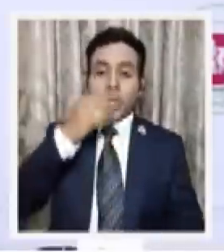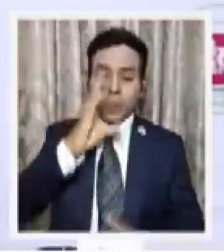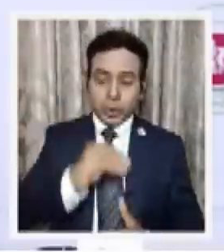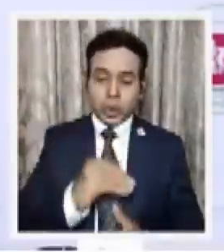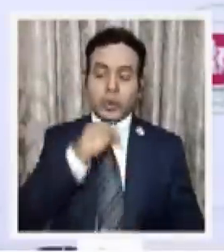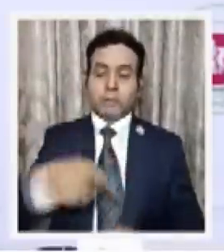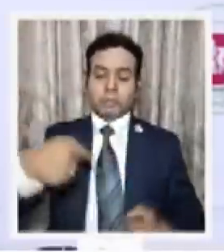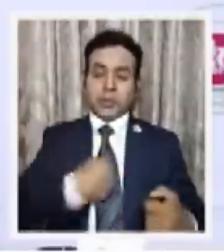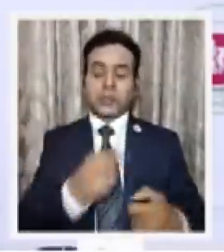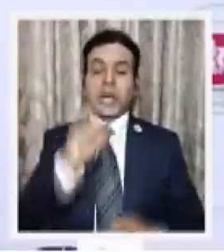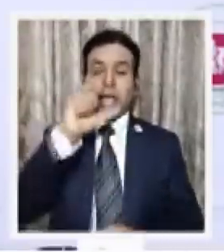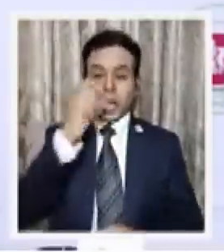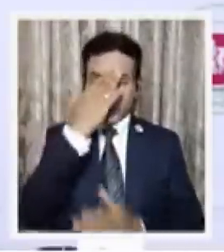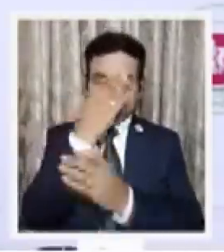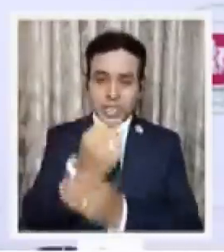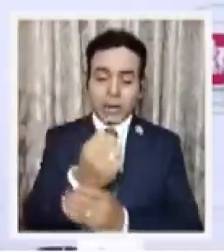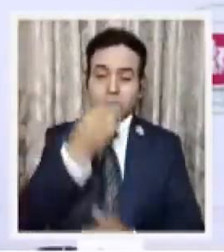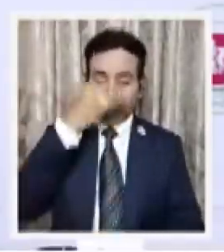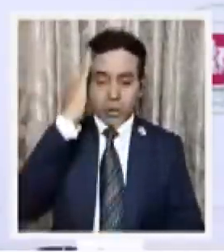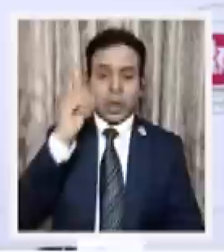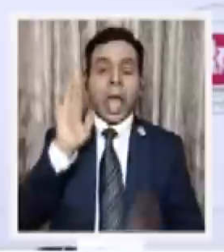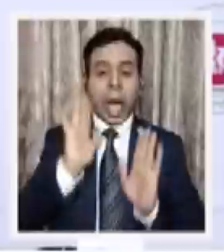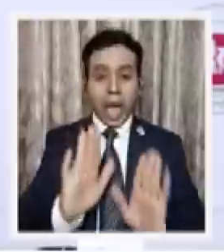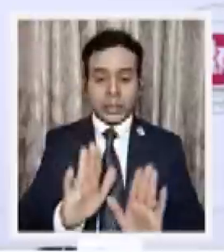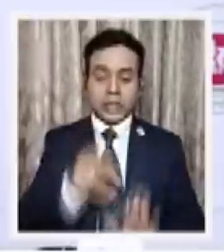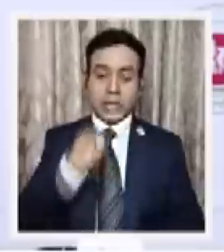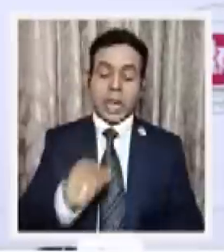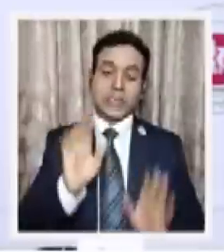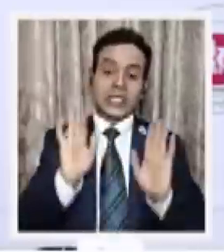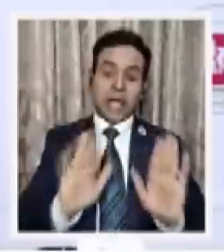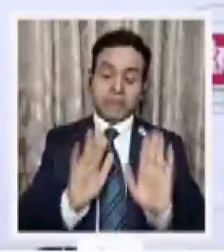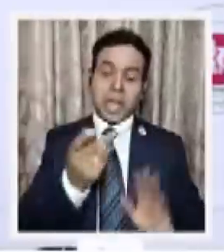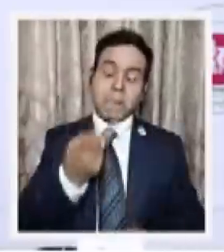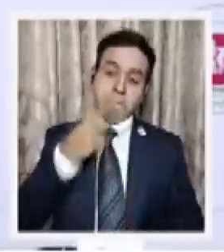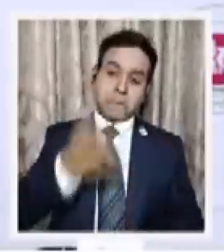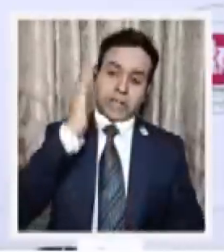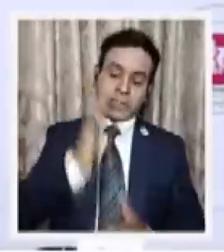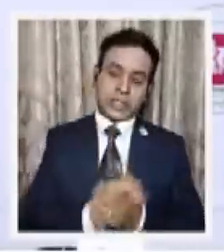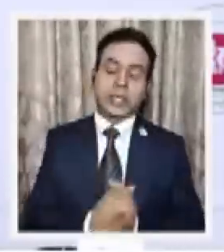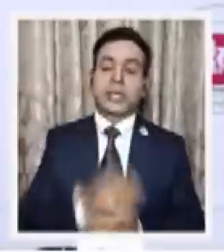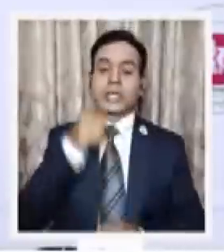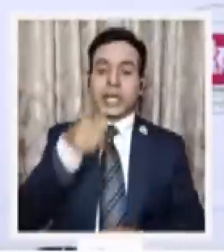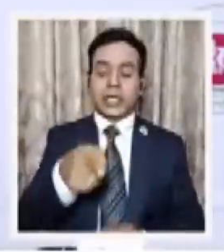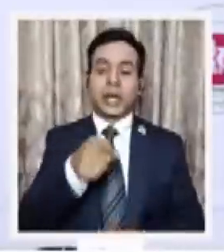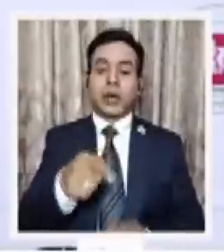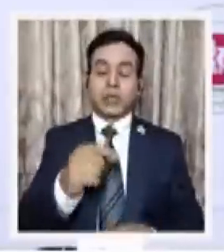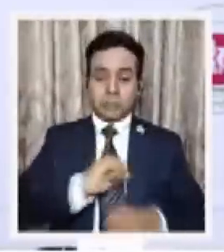থাকে তাদের জন্য এই রোগে আক্রান্ত হলে ঝুঁকি অনেক বেশি বেড়ে যায়, যেমন উচ্চ রক্তচাপ, ডায়াবেটিস,